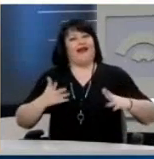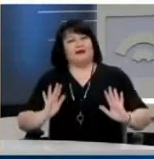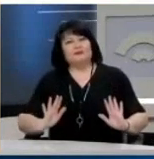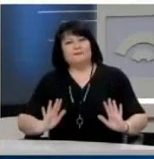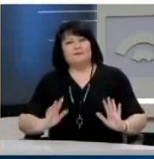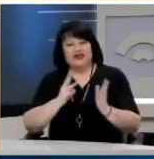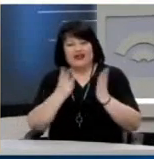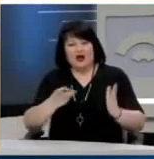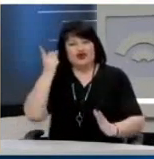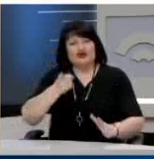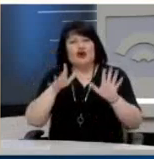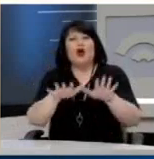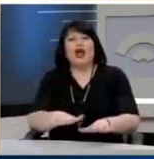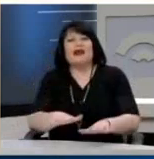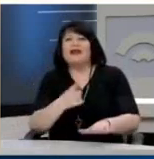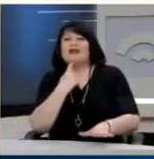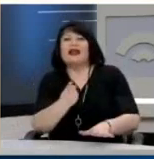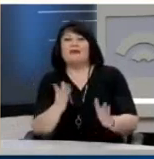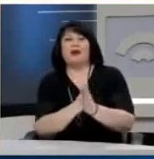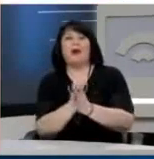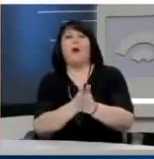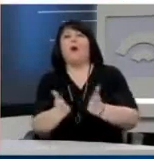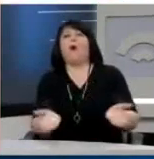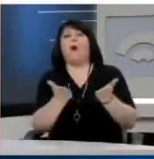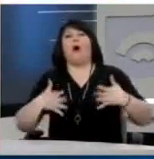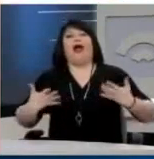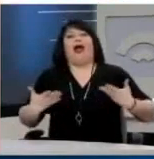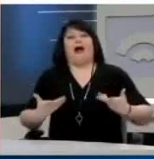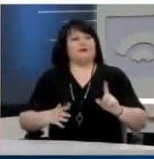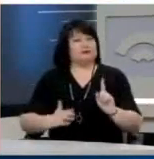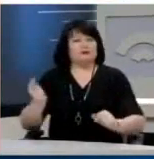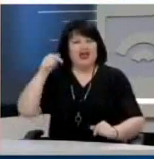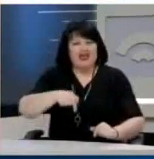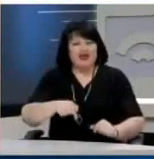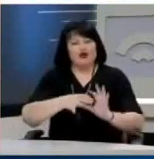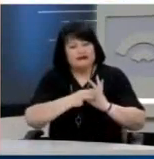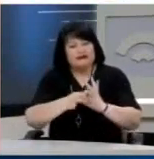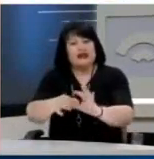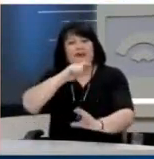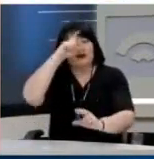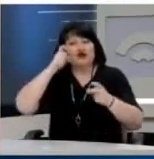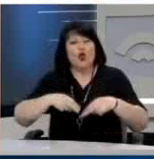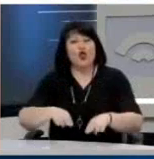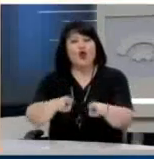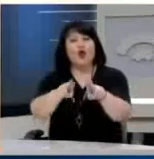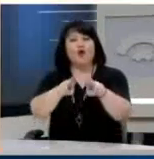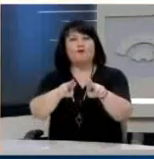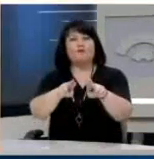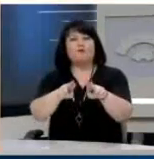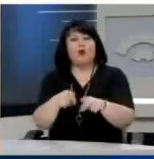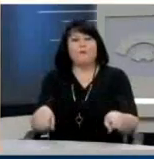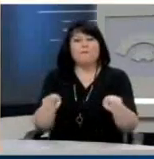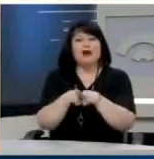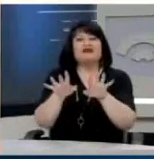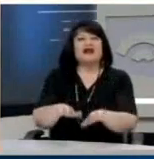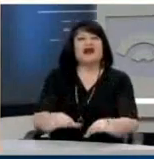18% των συμπολιτών μας είναι άνεργοι. Δεν πανηγυρίζουμε εμείς. Αλλά είμαστε εδώ για να συνεχίσουμε αυτό το δύσκολο δρόμο. Για να βρεθούμε δίπλα σε